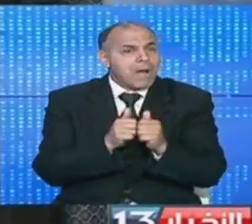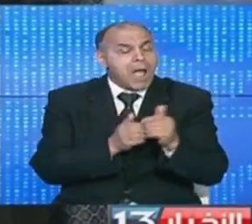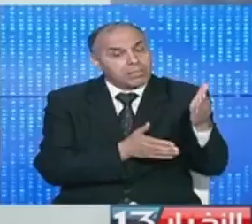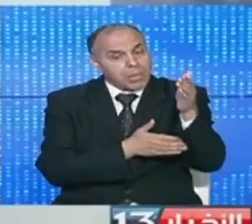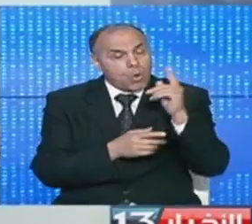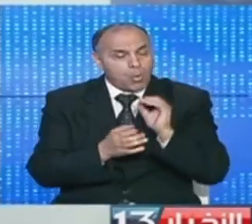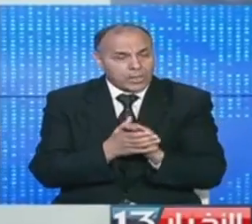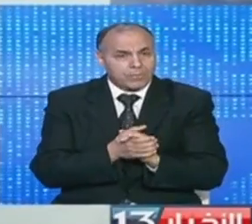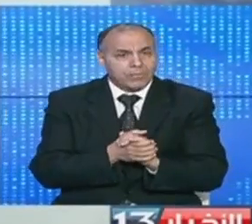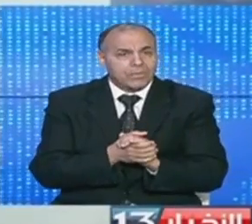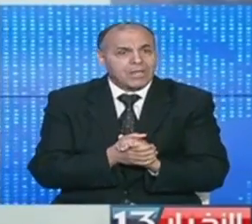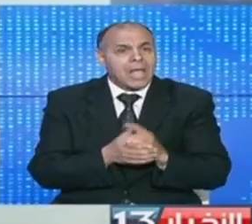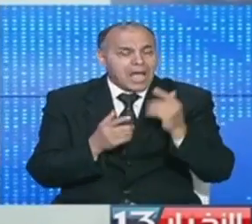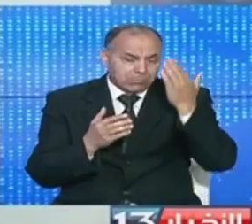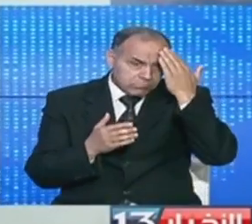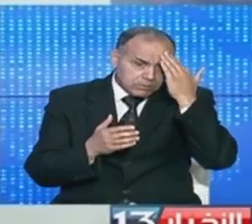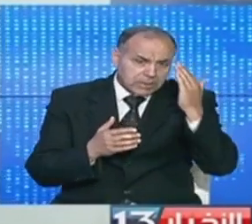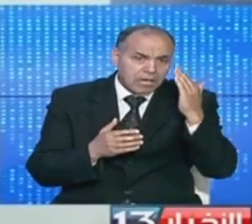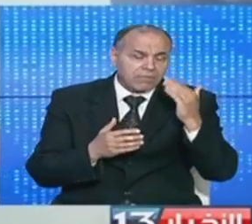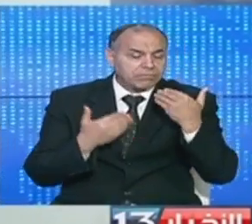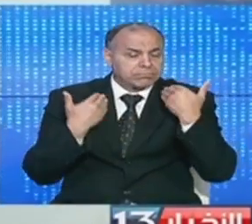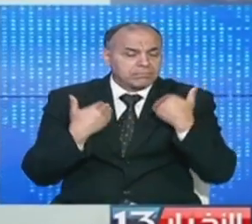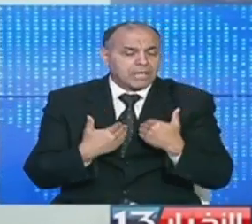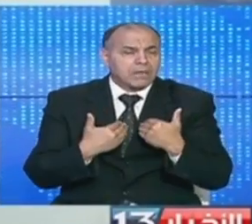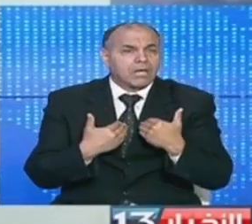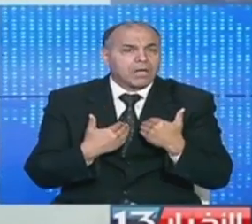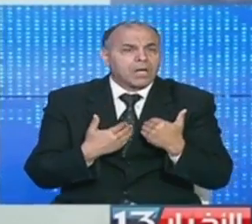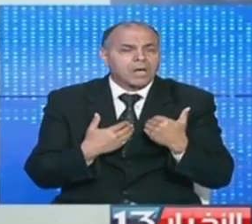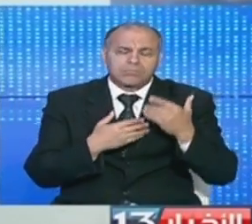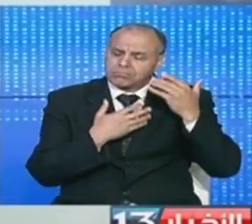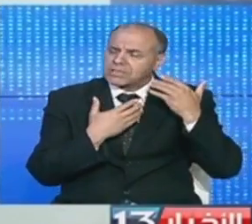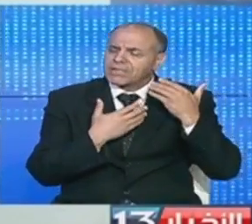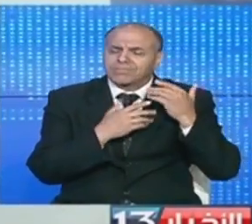الدولة أن تعي أننا مدينون